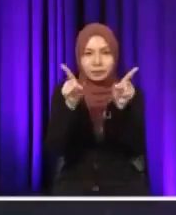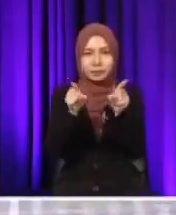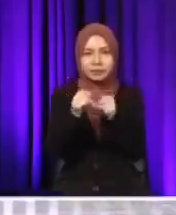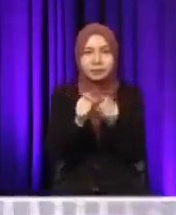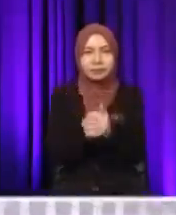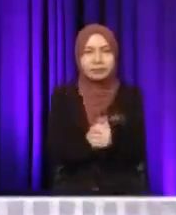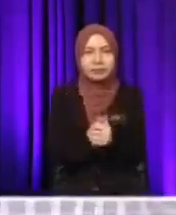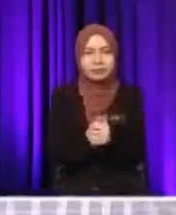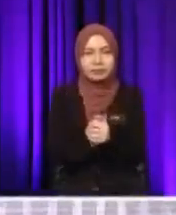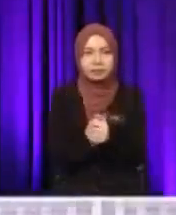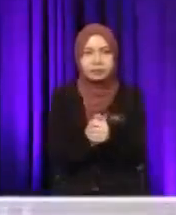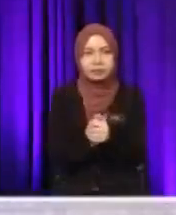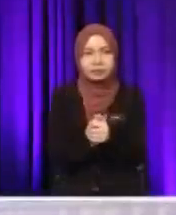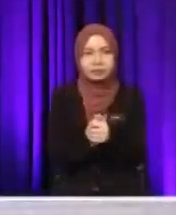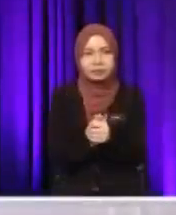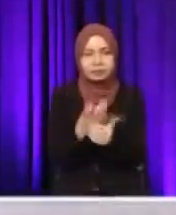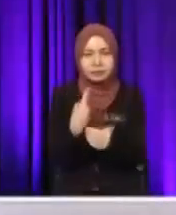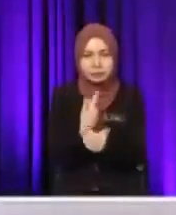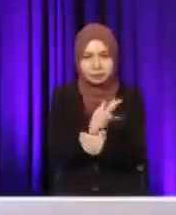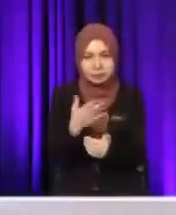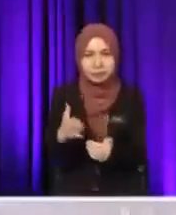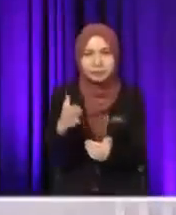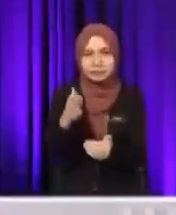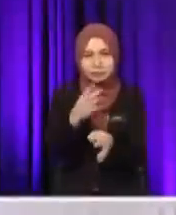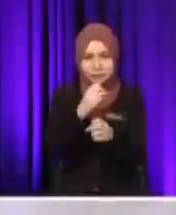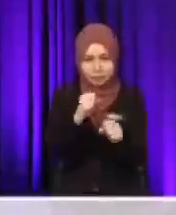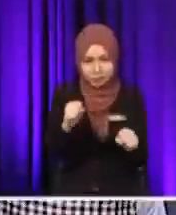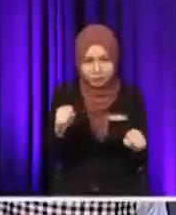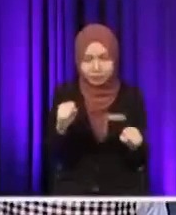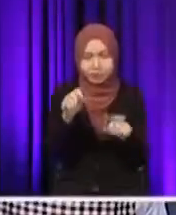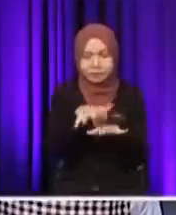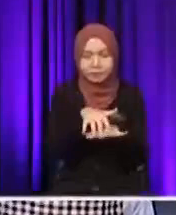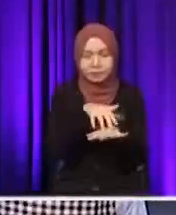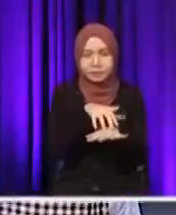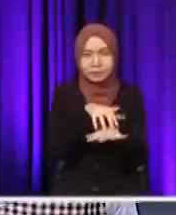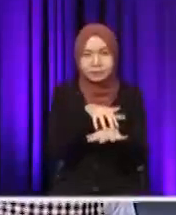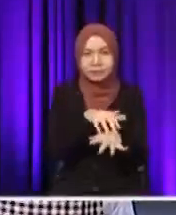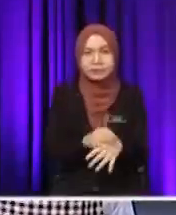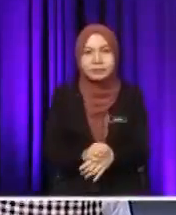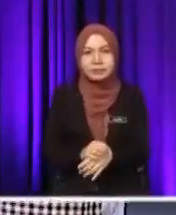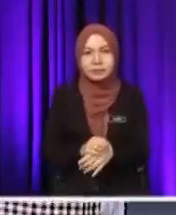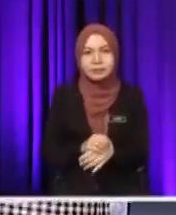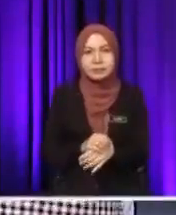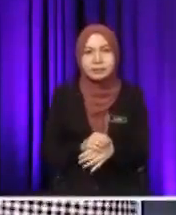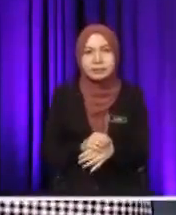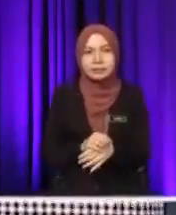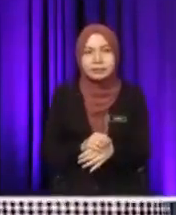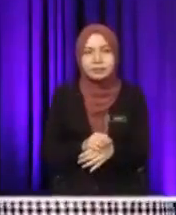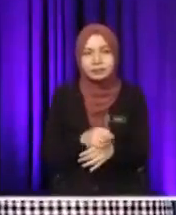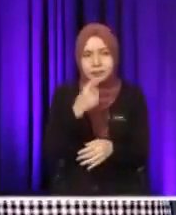Okey. Dan ini kita akan sediakan glove untuk langkah keselamatan lah. Langkah keselamatan. Apa tu cikgu? Langkah keselamatan yang